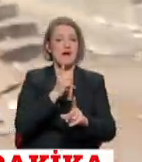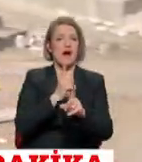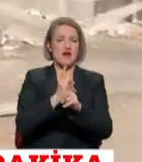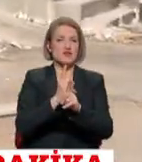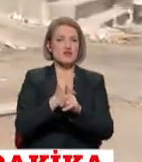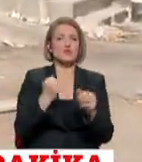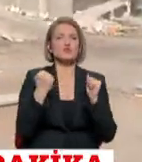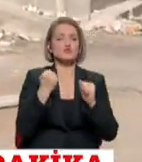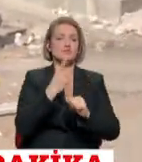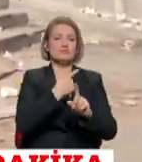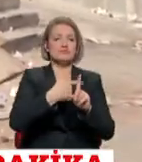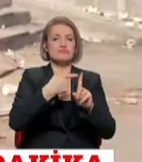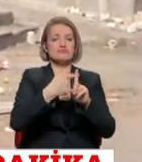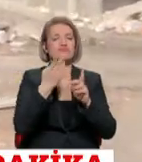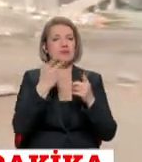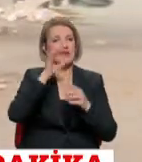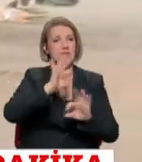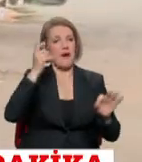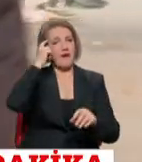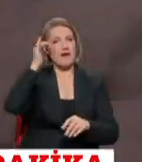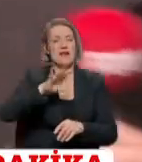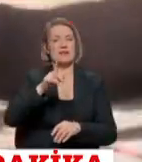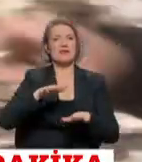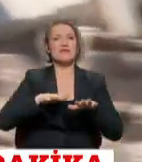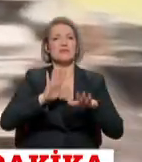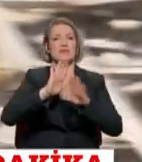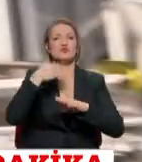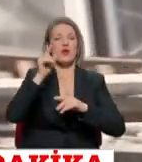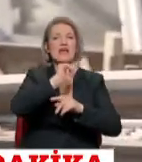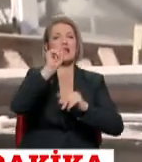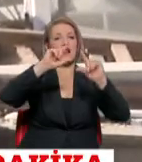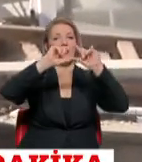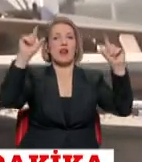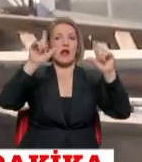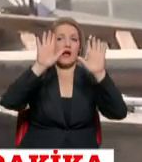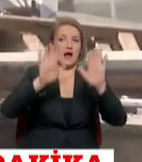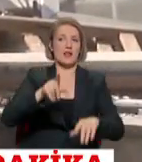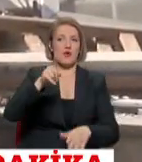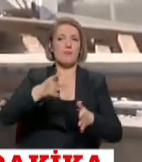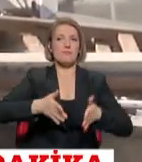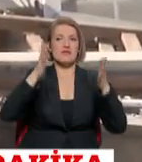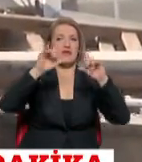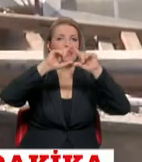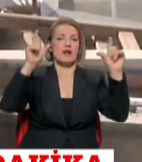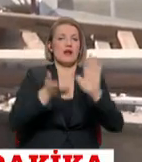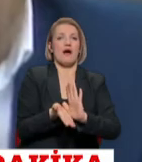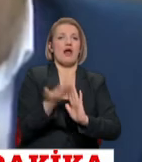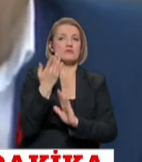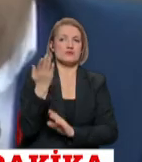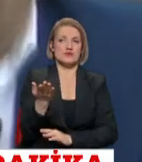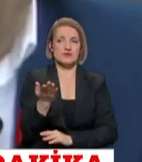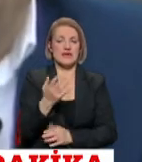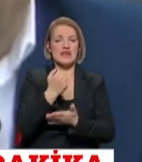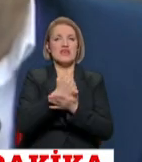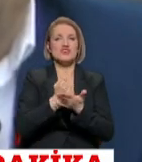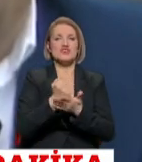göre kimsenin aklına gelmedi. Depremden sonra sadece tabelası ayakta kalan o binada şu anda tabelada kaldırılmış durumda.